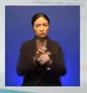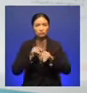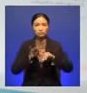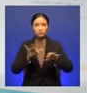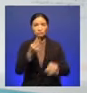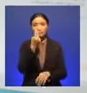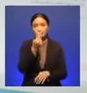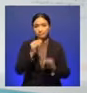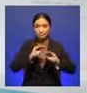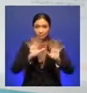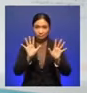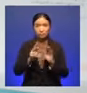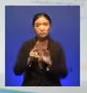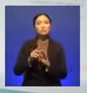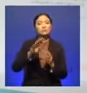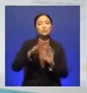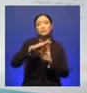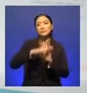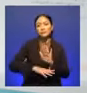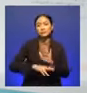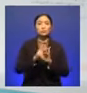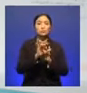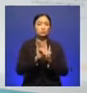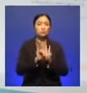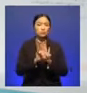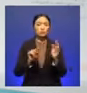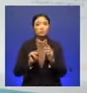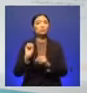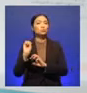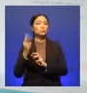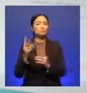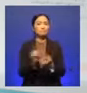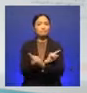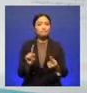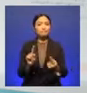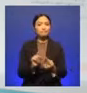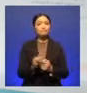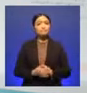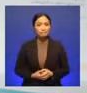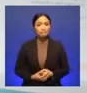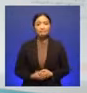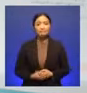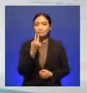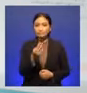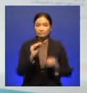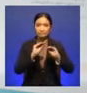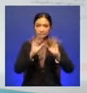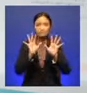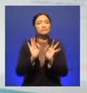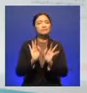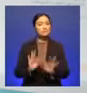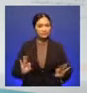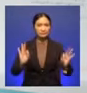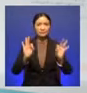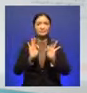แล้วว่าบทบาทของนโยบายสวัสดิการสังคมนั้นถือว่าได้เป็นที่ถือว่ามีความสำคัญมาก